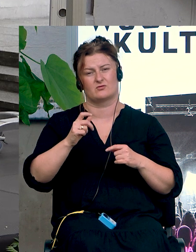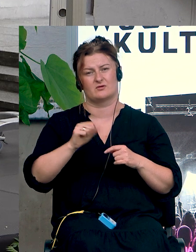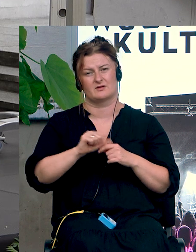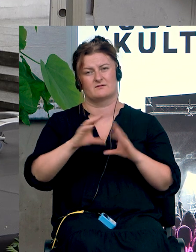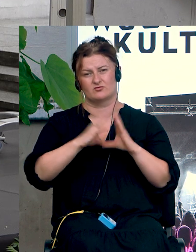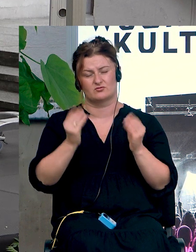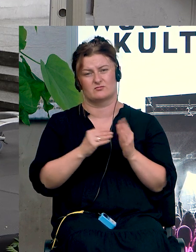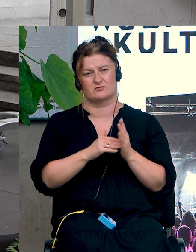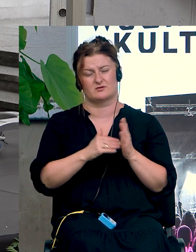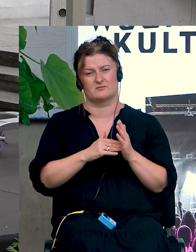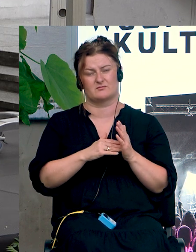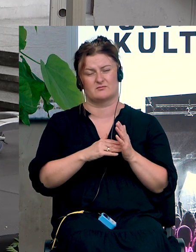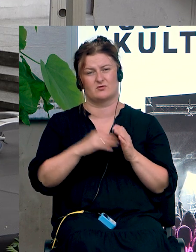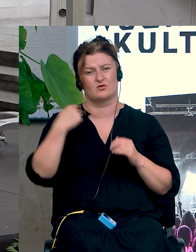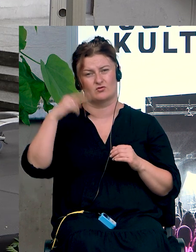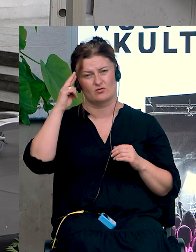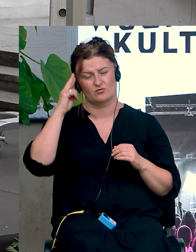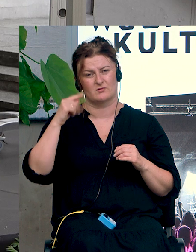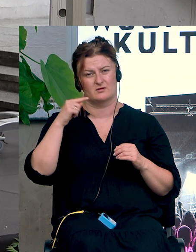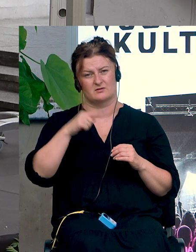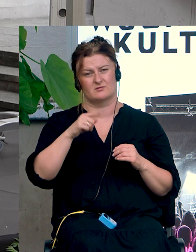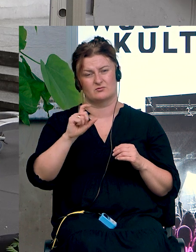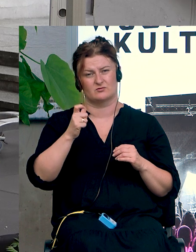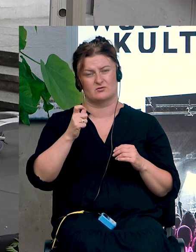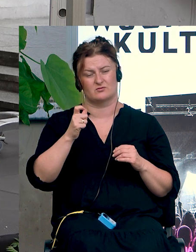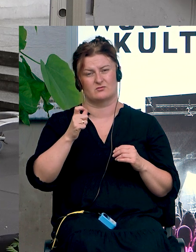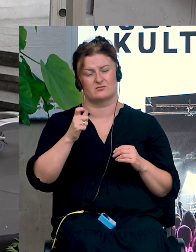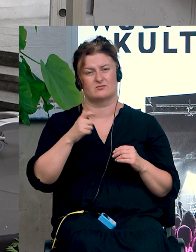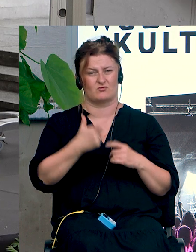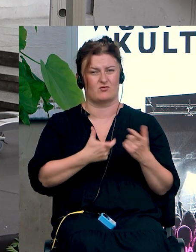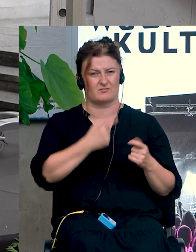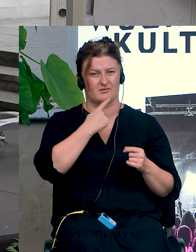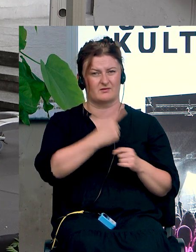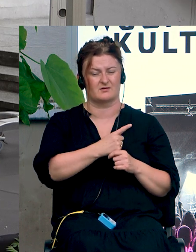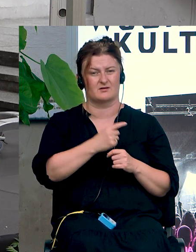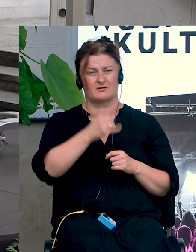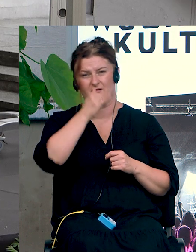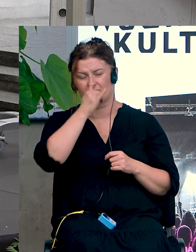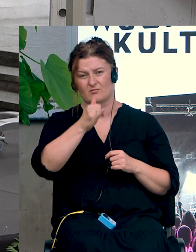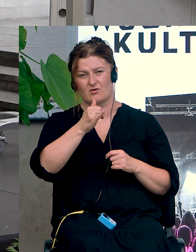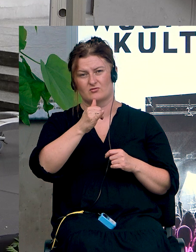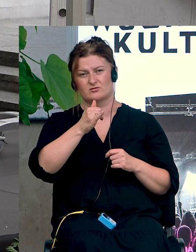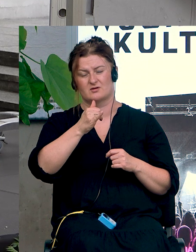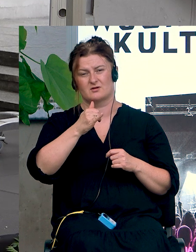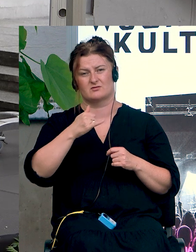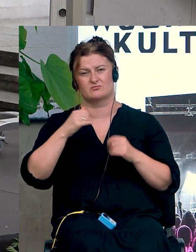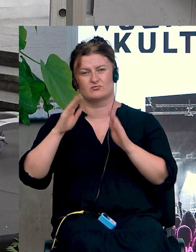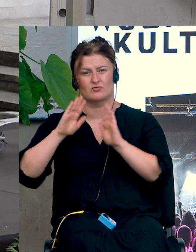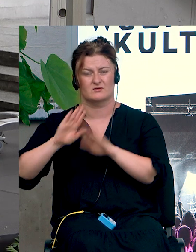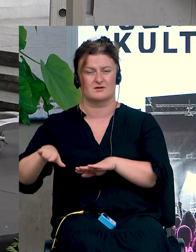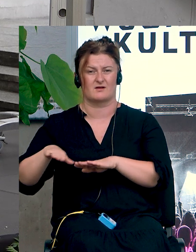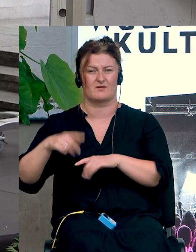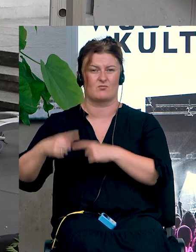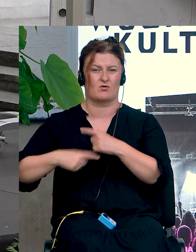вчинок, тому що ти не можеш залишатися голосом покоління, не маючи цього досвіду